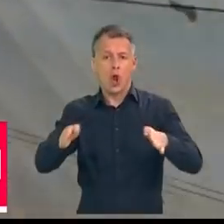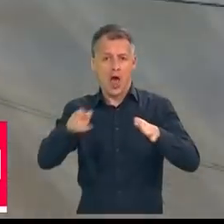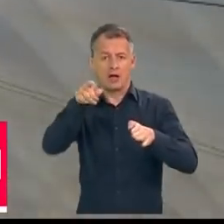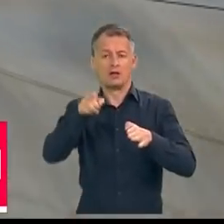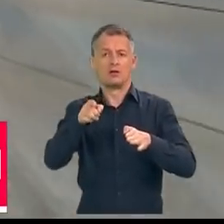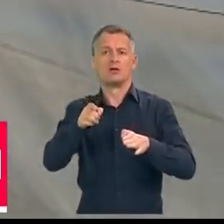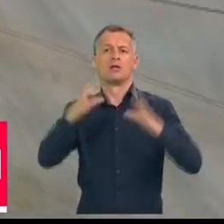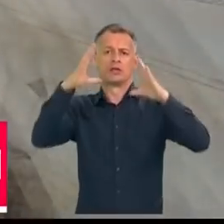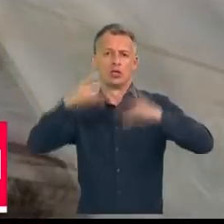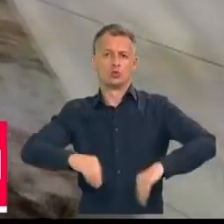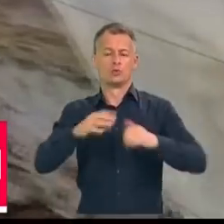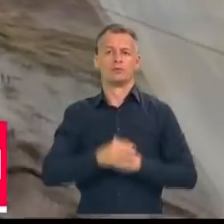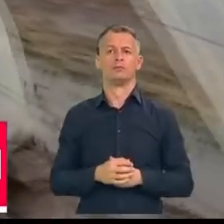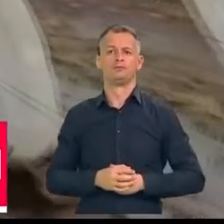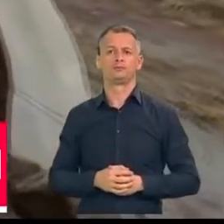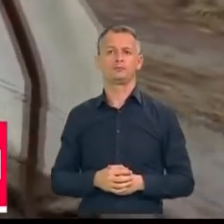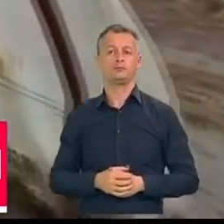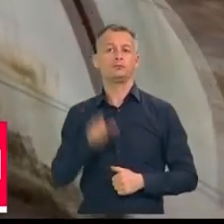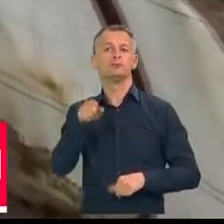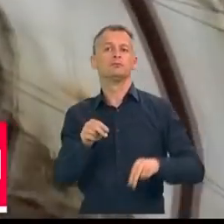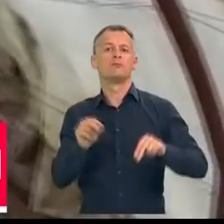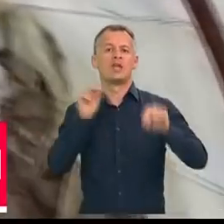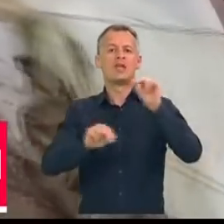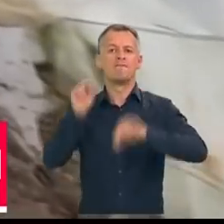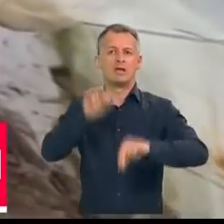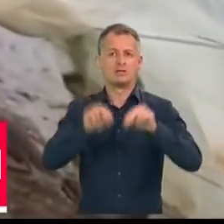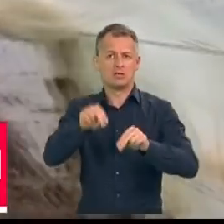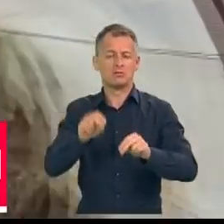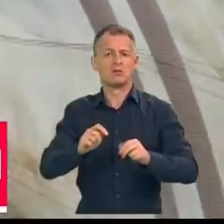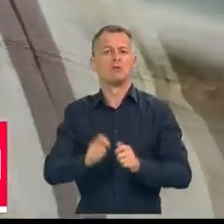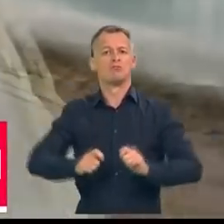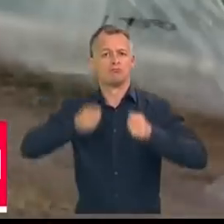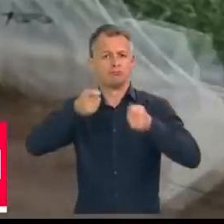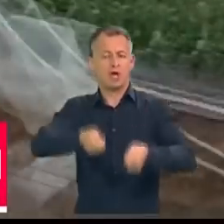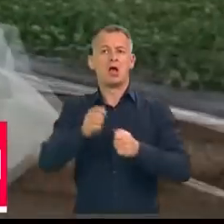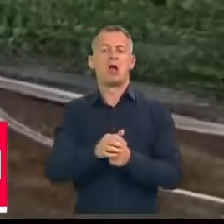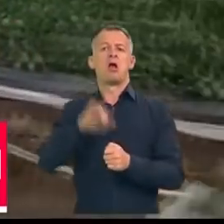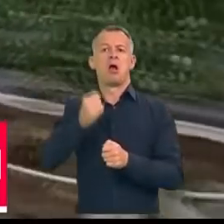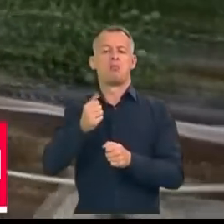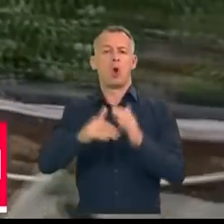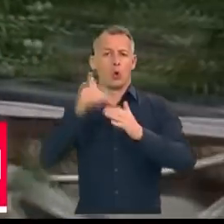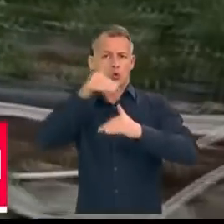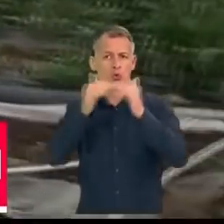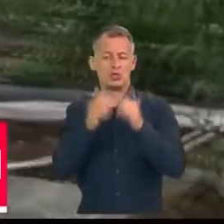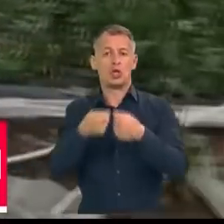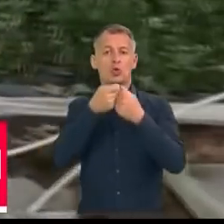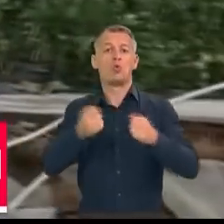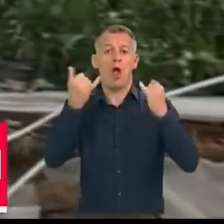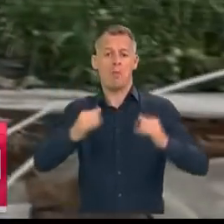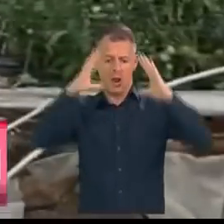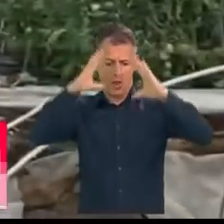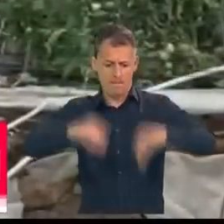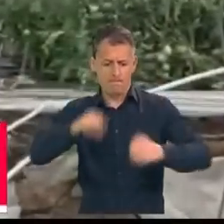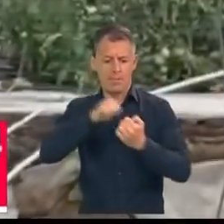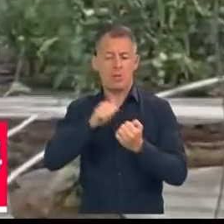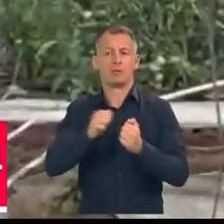Câtă muncă, câtă investiție, câte cost. Și uitați, tot așa. Totul la pământ, nu o să se mai recupereze